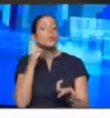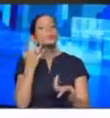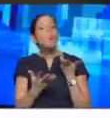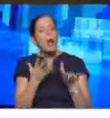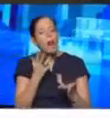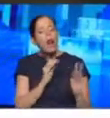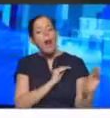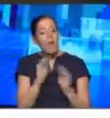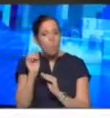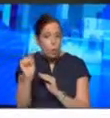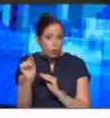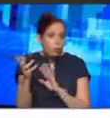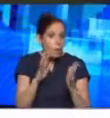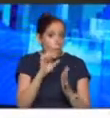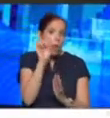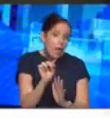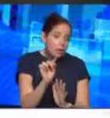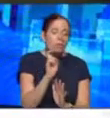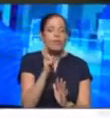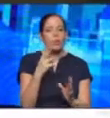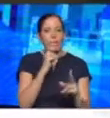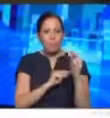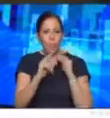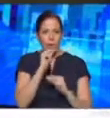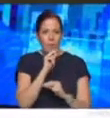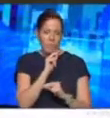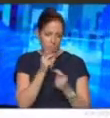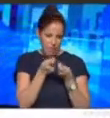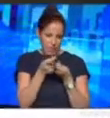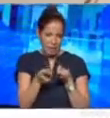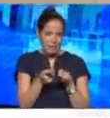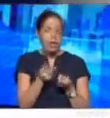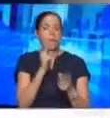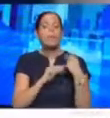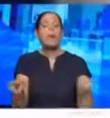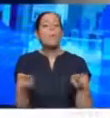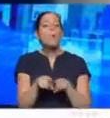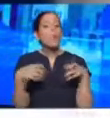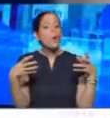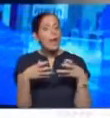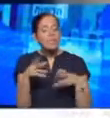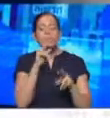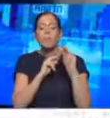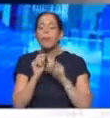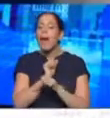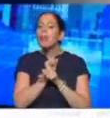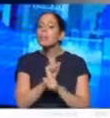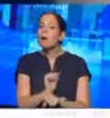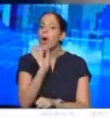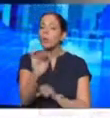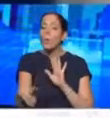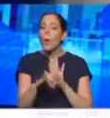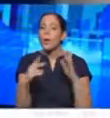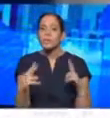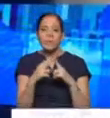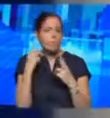לעבור לשם, והיו דיבורים בנושא הזה. מדבר היום באותו כנס ומדבר למעשה על התמיכה שלו בחוק הצרפתי.